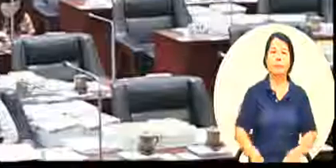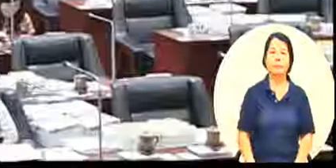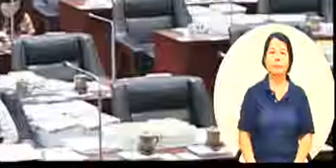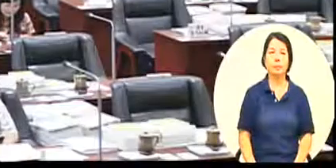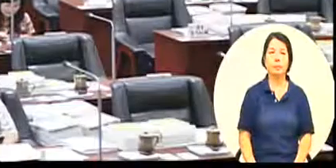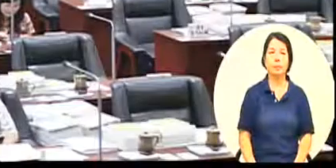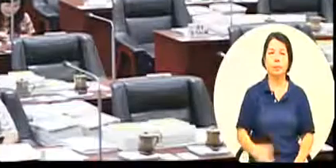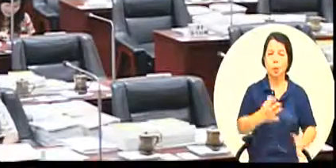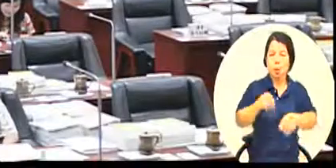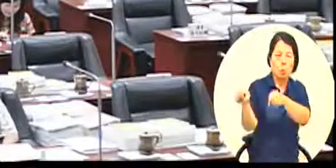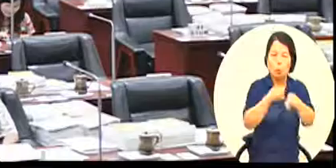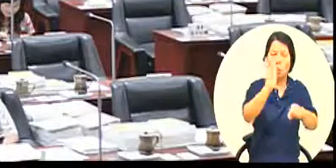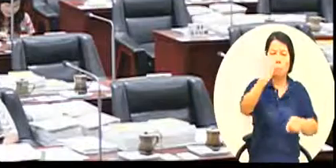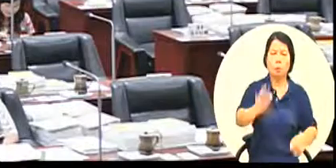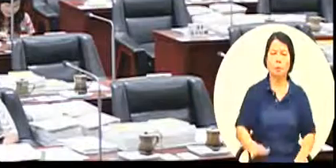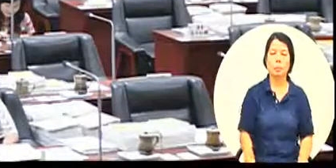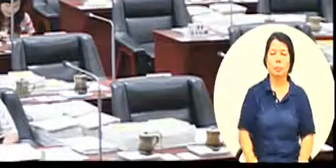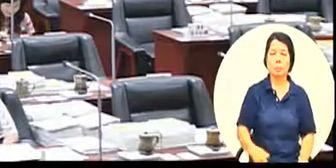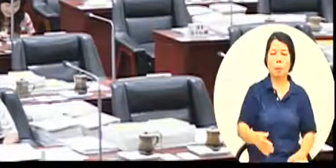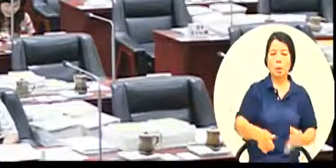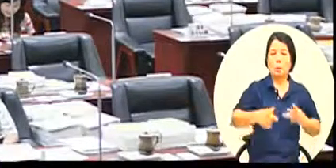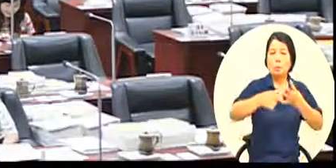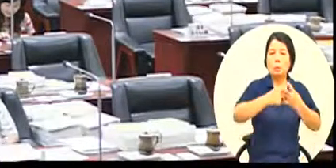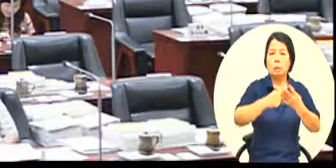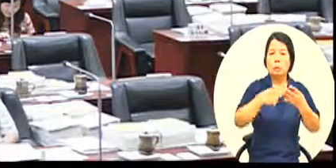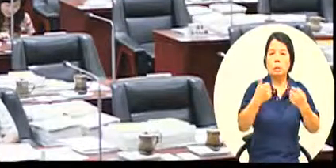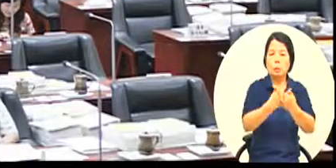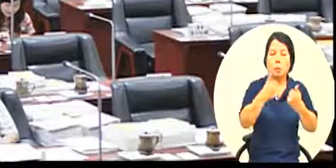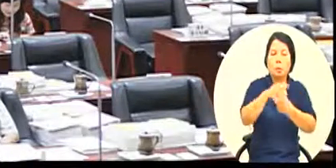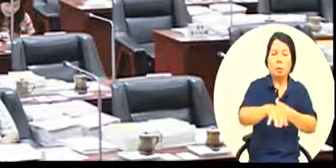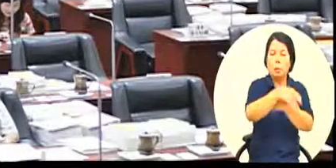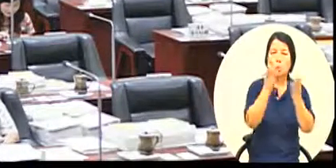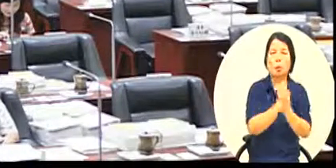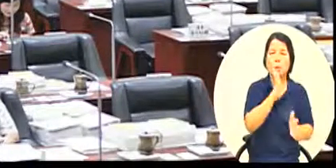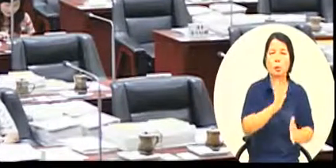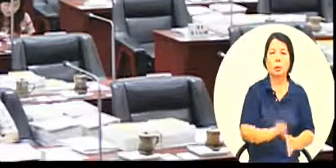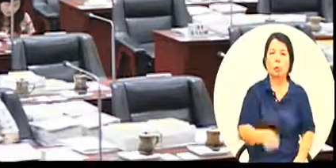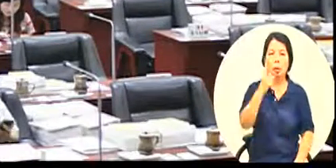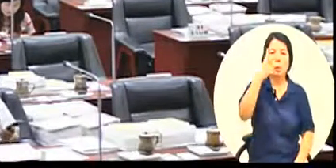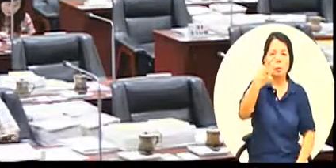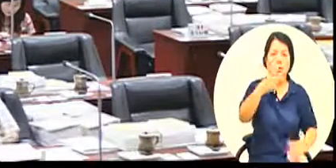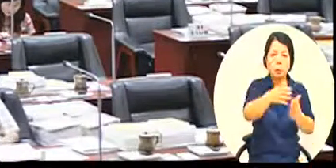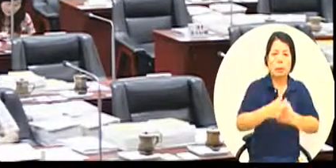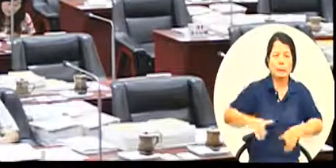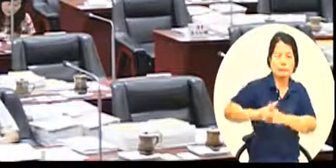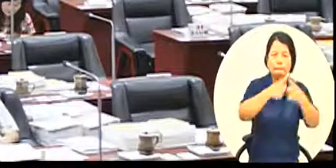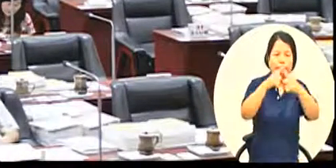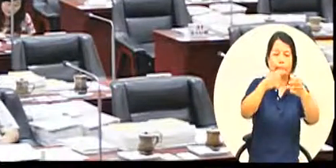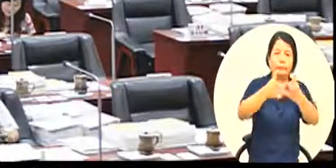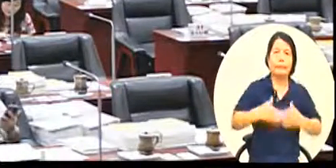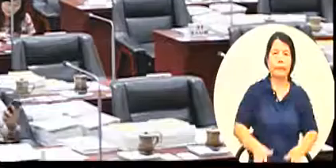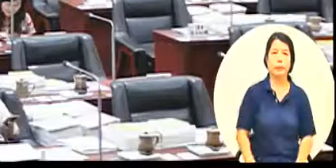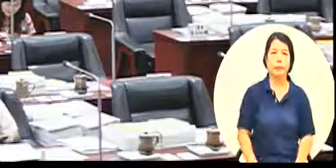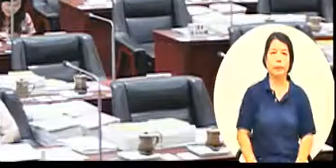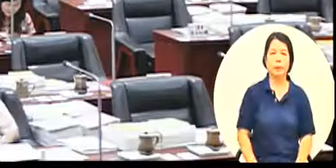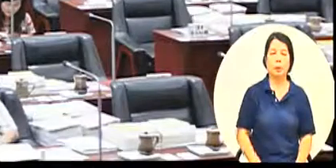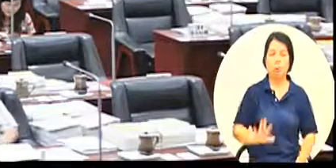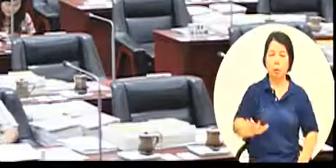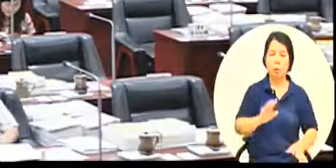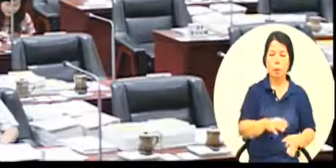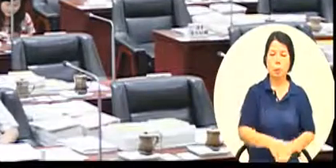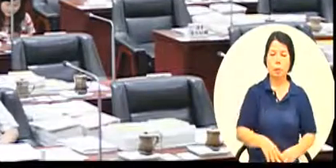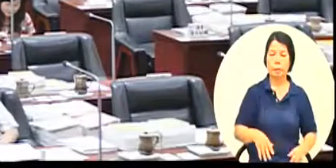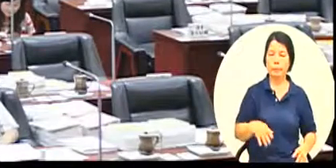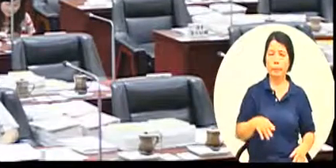哦，麦克。安尼拖伫顶届，咱的议会有那是同款变成到二读，强强要冤家相拍，所以咱即马不如啦